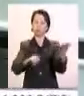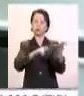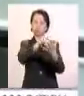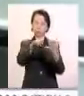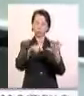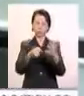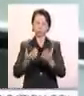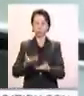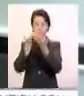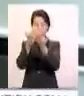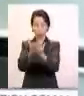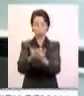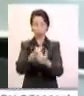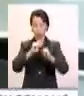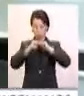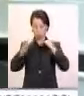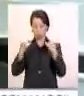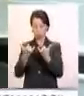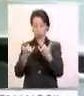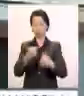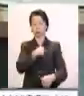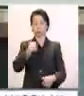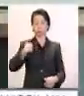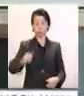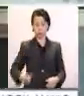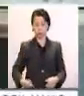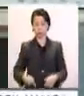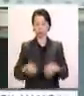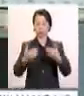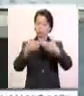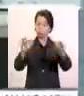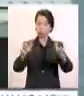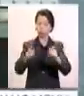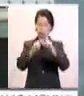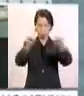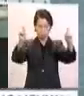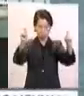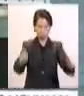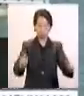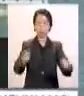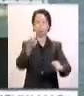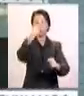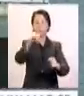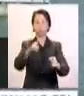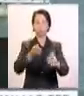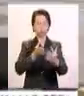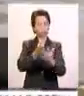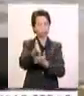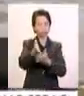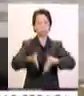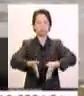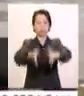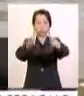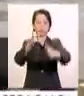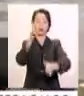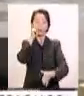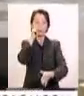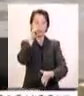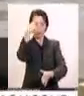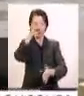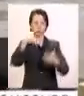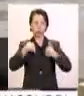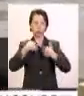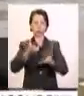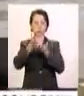Menurutnya, cadangan syarikat China Luhaifeng Holding membuka terminal itu juga bakal merintis jalan kepada Kedah